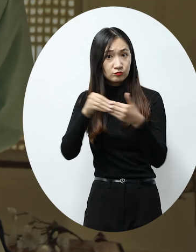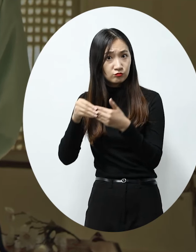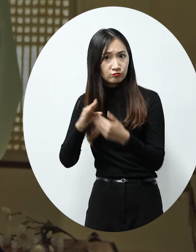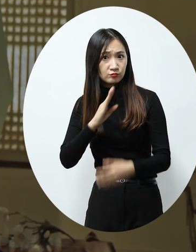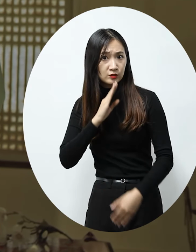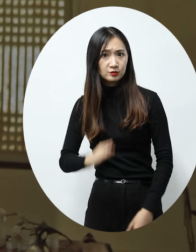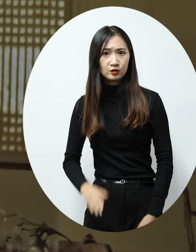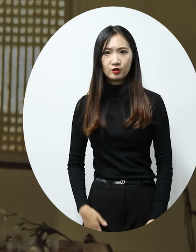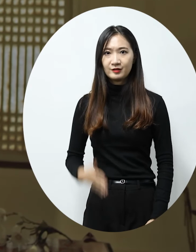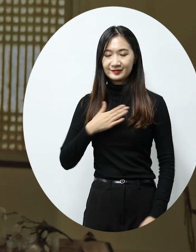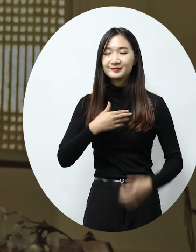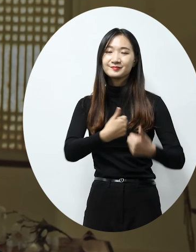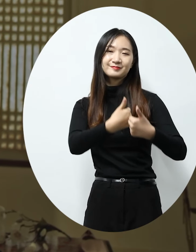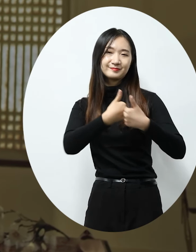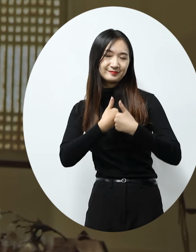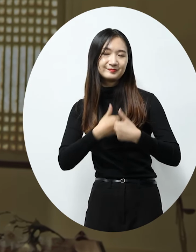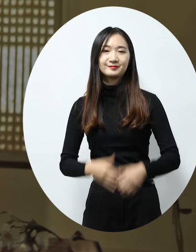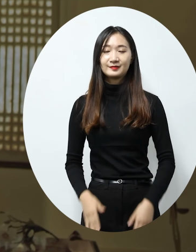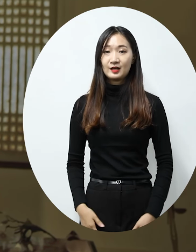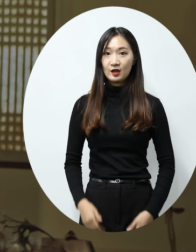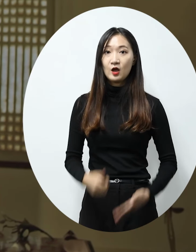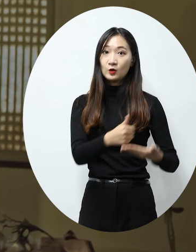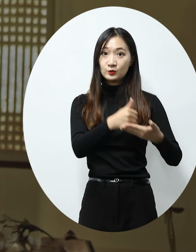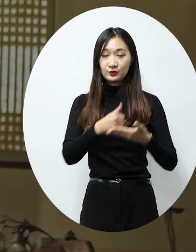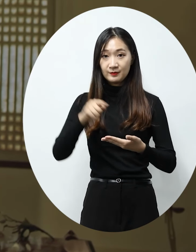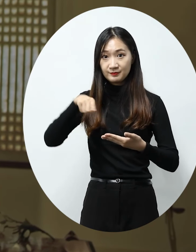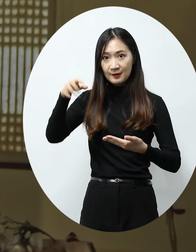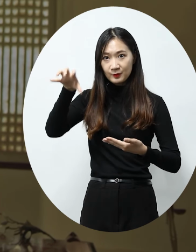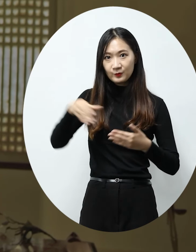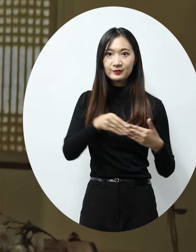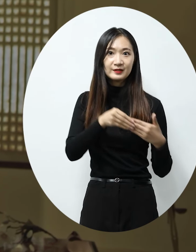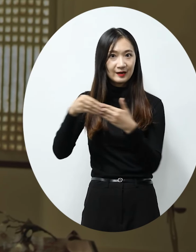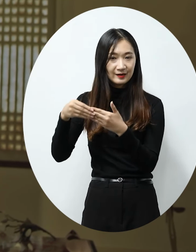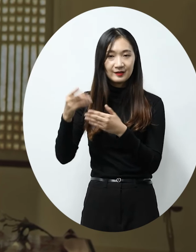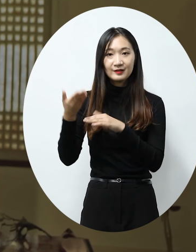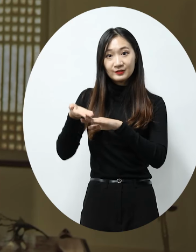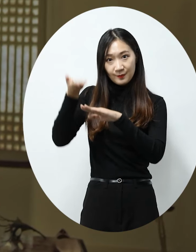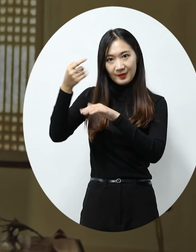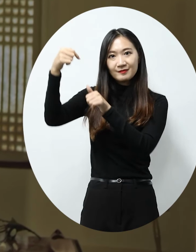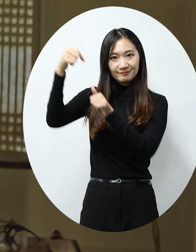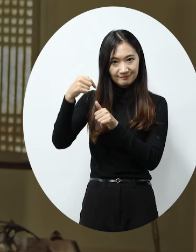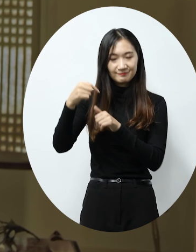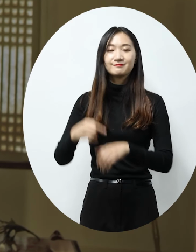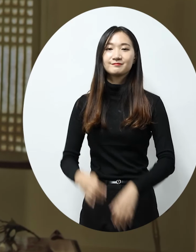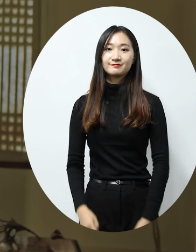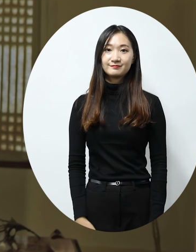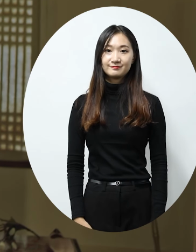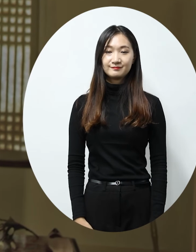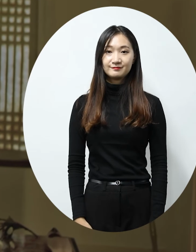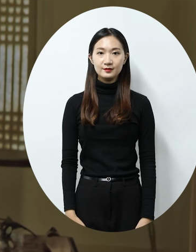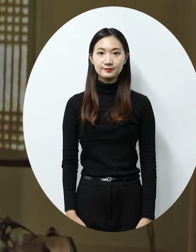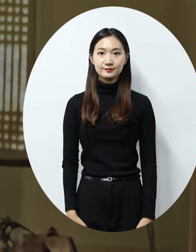저를 따라오시지요 손님을 다음 장소로 안내하라는 상궁마마의 지시가 있었사옵니다